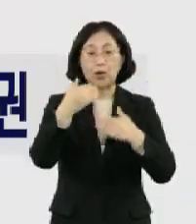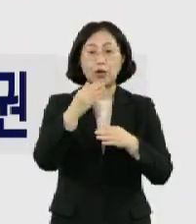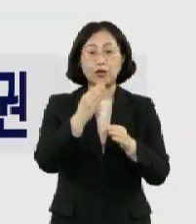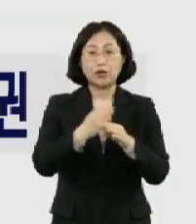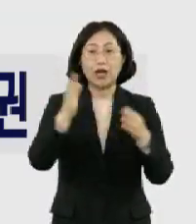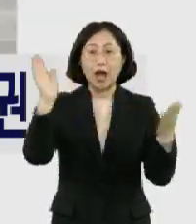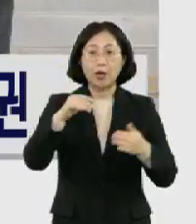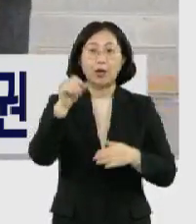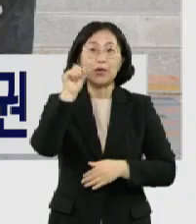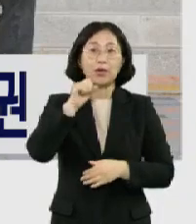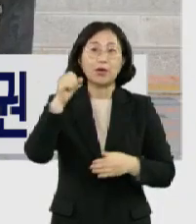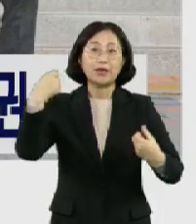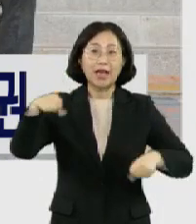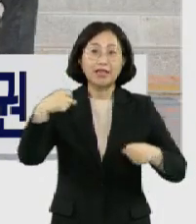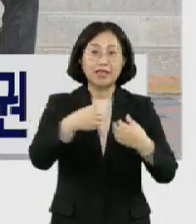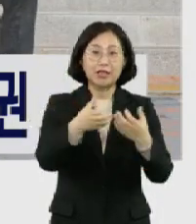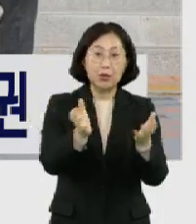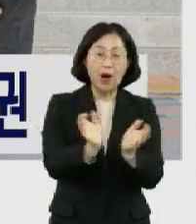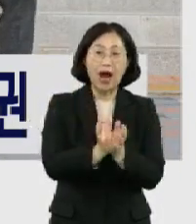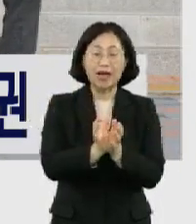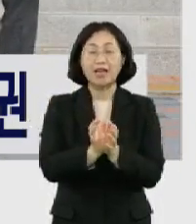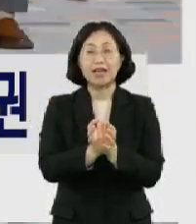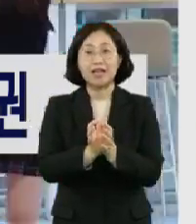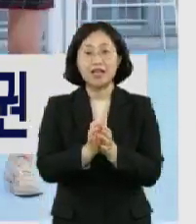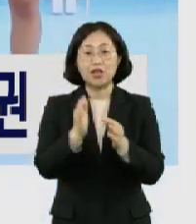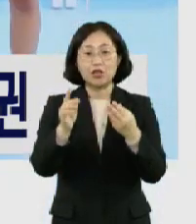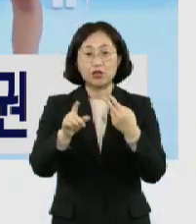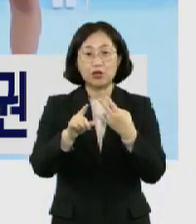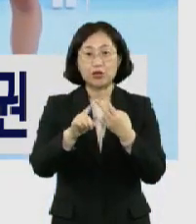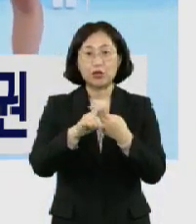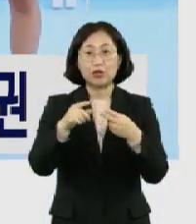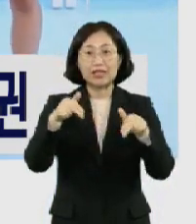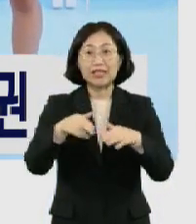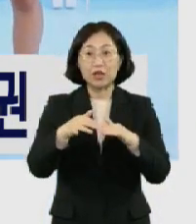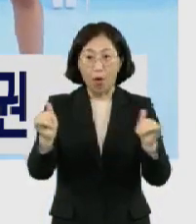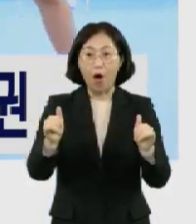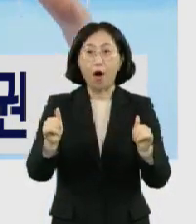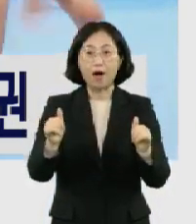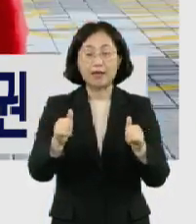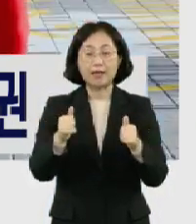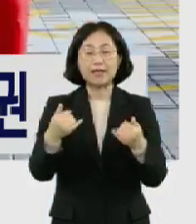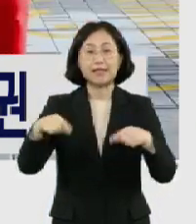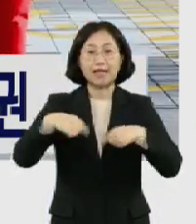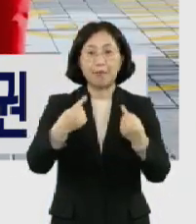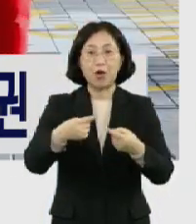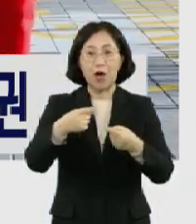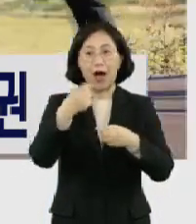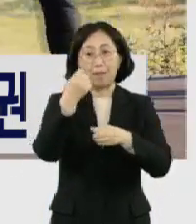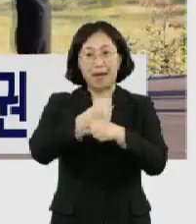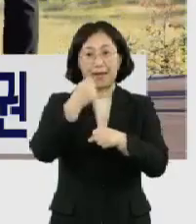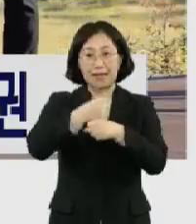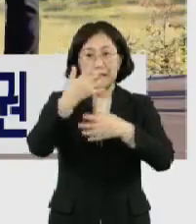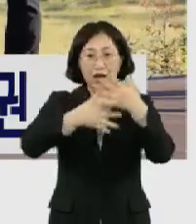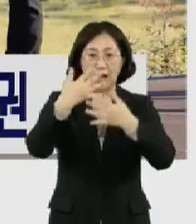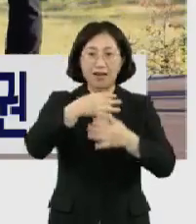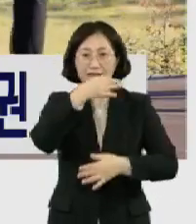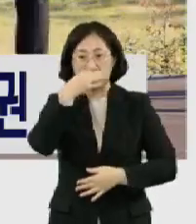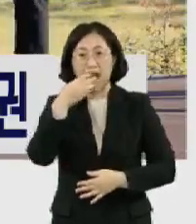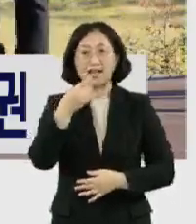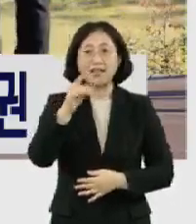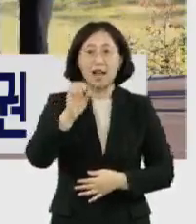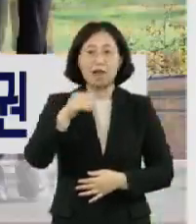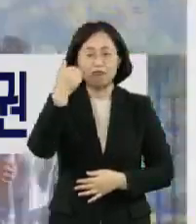세종중학교 댄스 동아리와 세종시교육청 중등교육과 직원들이 참여해 만든 영상은 신나는 리듬의 랩과